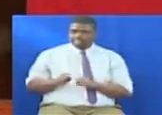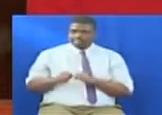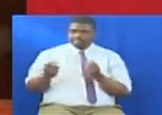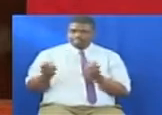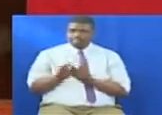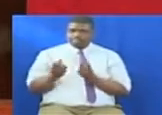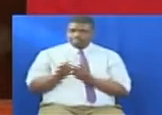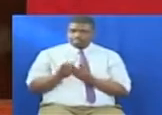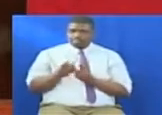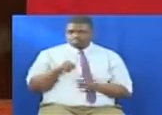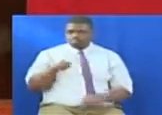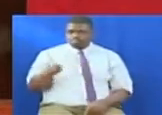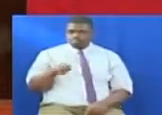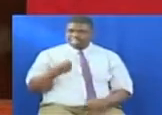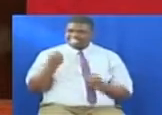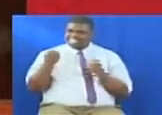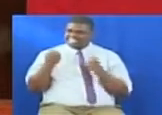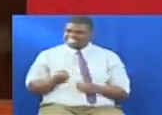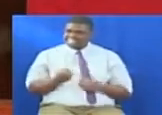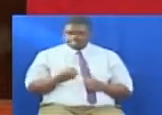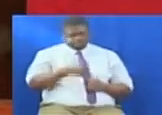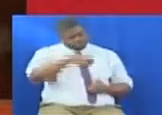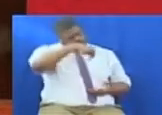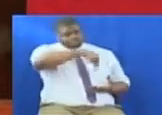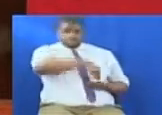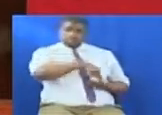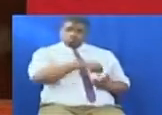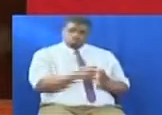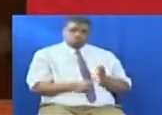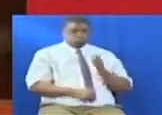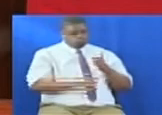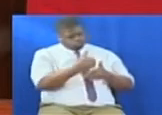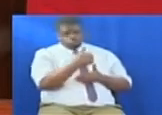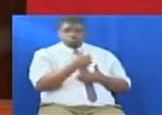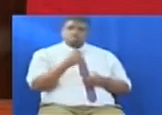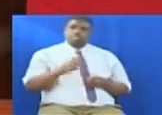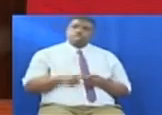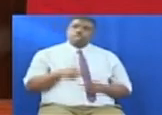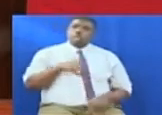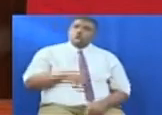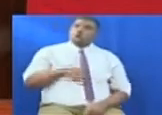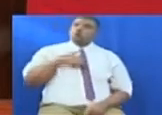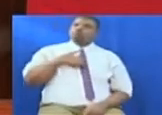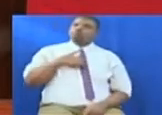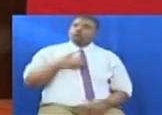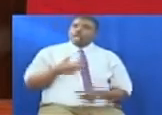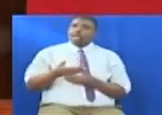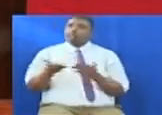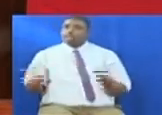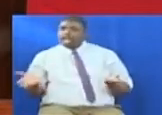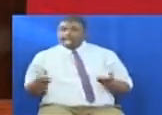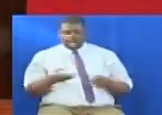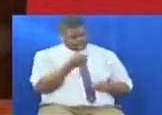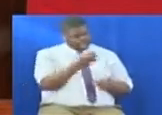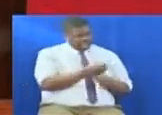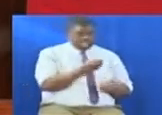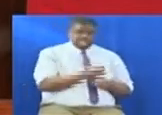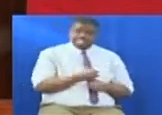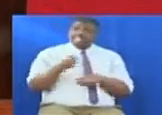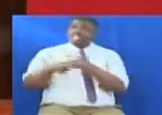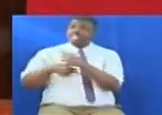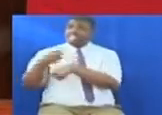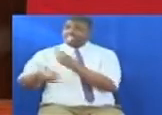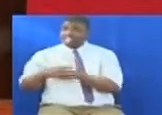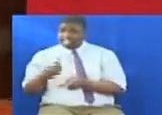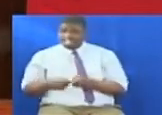yeye, kuwa jasiri na kuwa na misimamo na kutuongoza. Tumeondoa hofu, tumefanya kazi. Kwa kweli